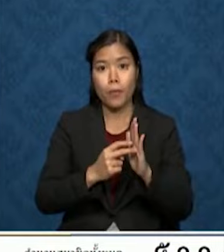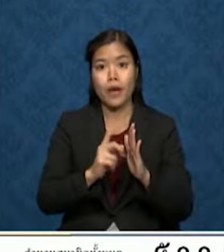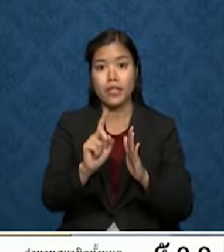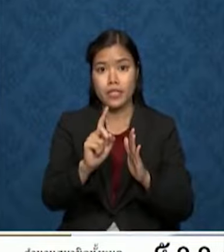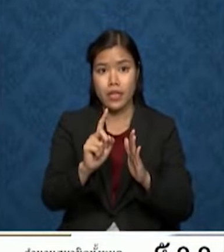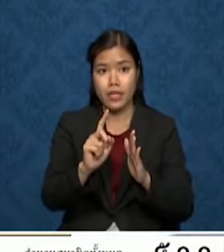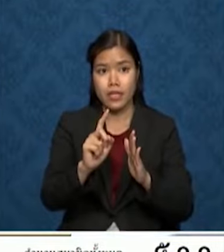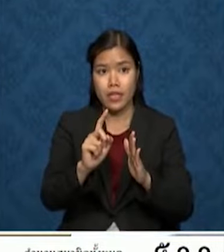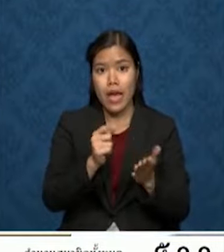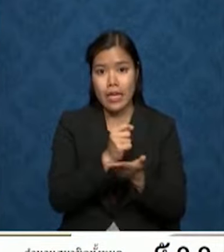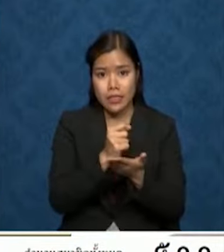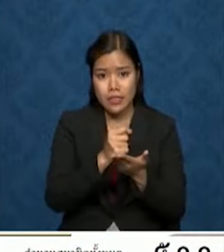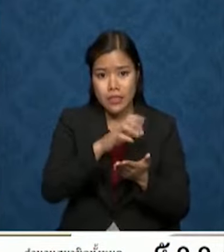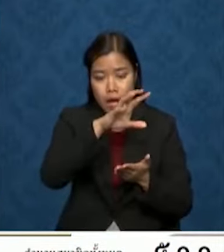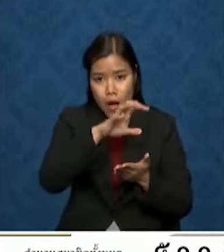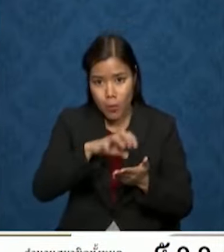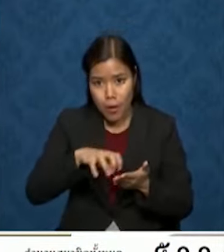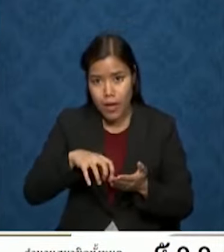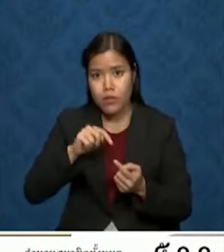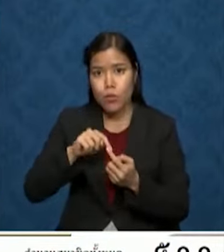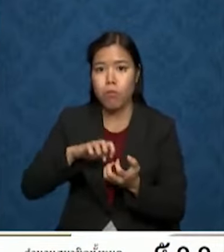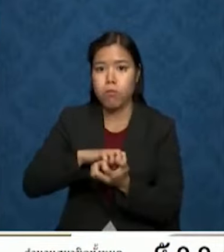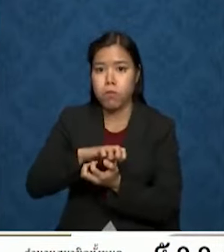นำมาใช้ประยนทางกแพทยได้